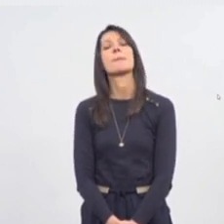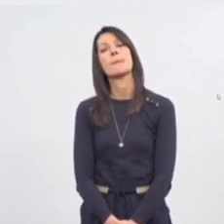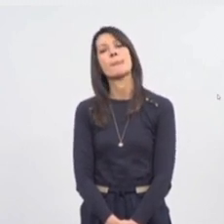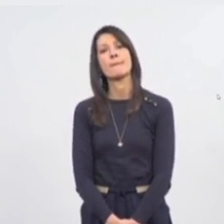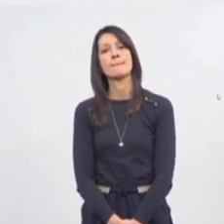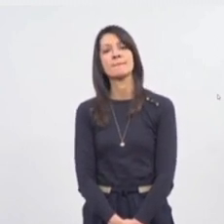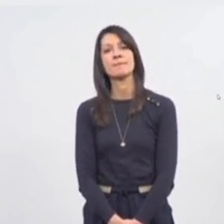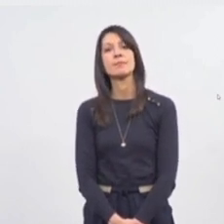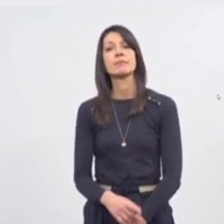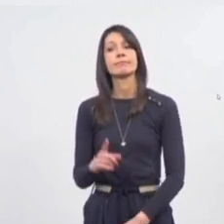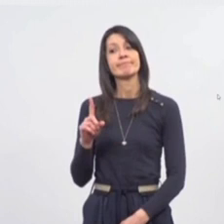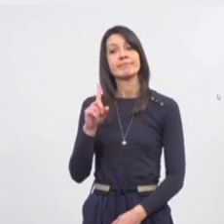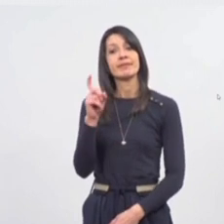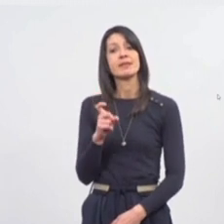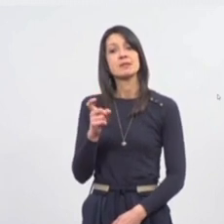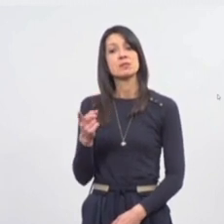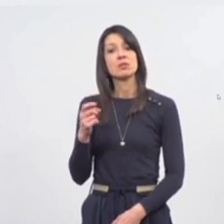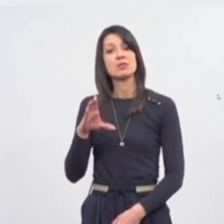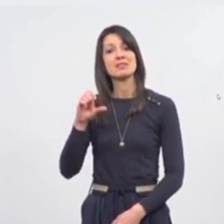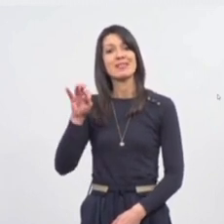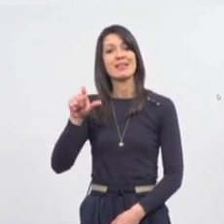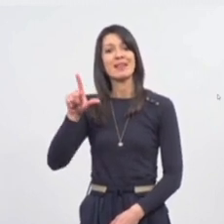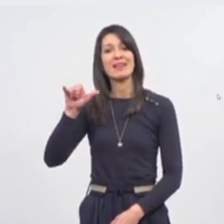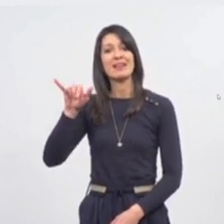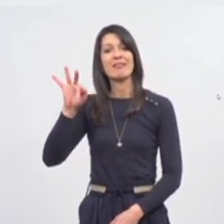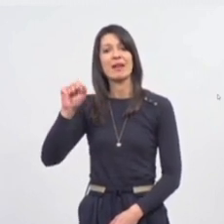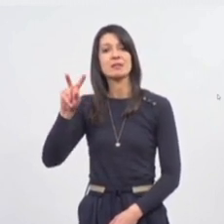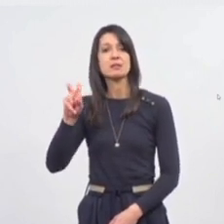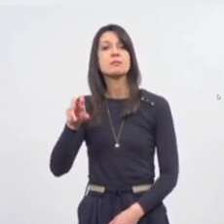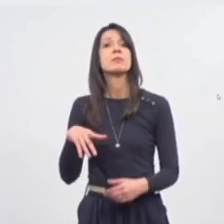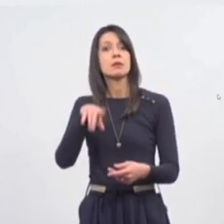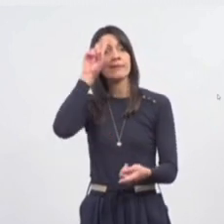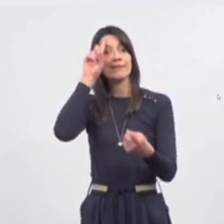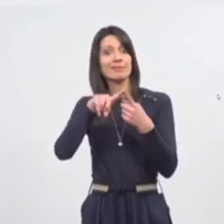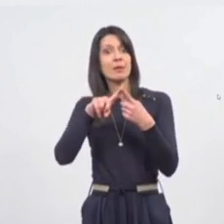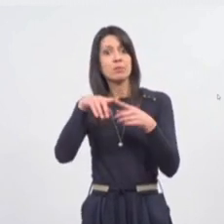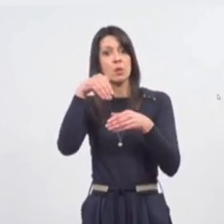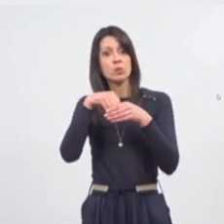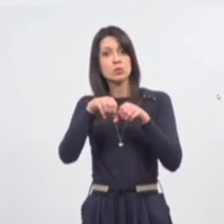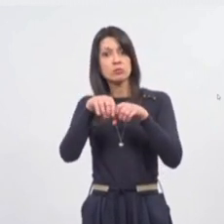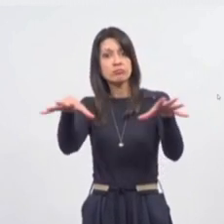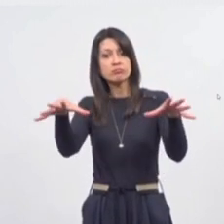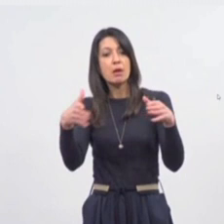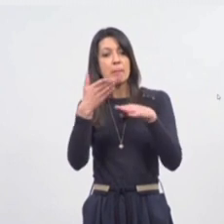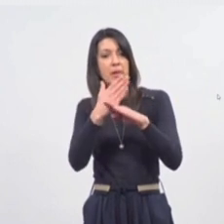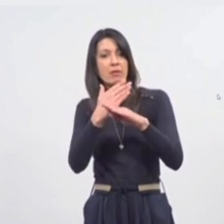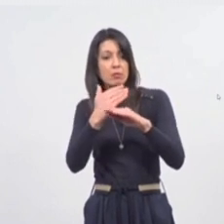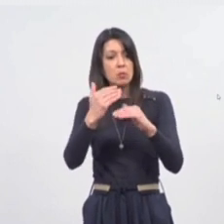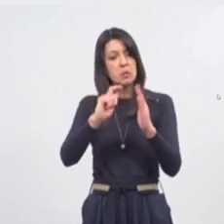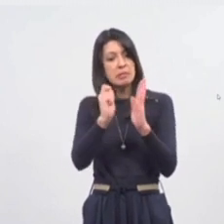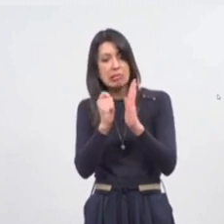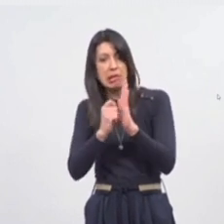Alors, une question maintenant de Satellifax. Sur la question de la découvrabilité, un calendrier et un cadre ont-ils été définis pour faire avancer ce sujet ?